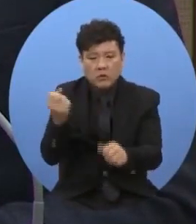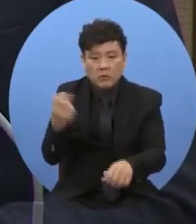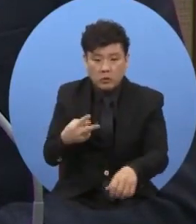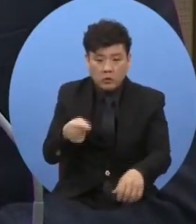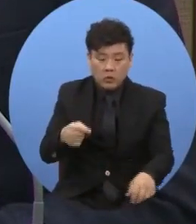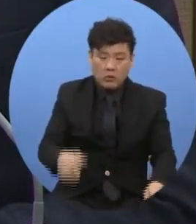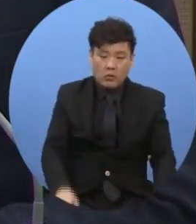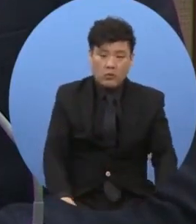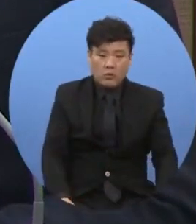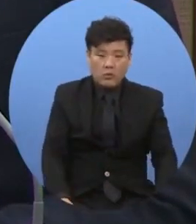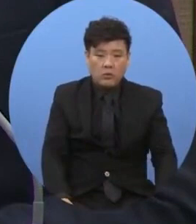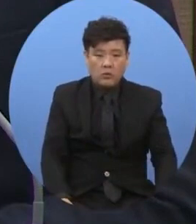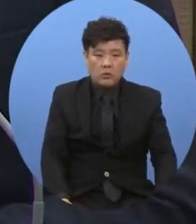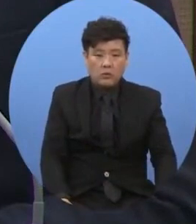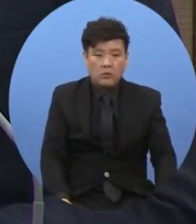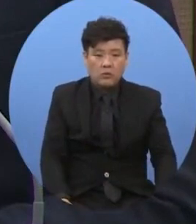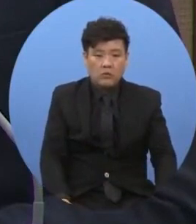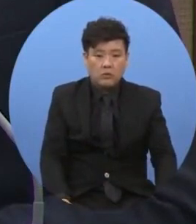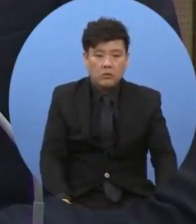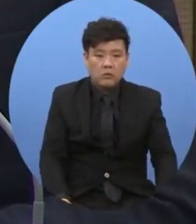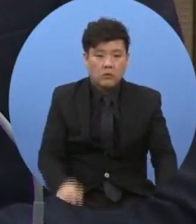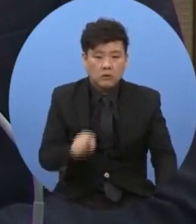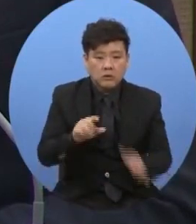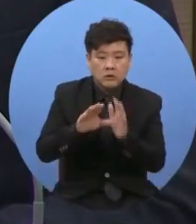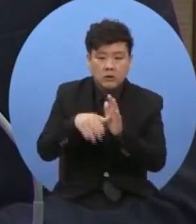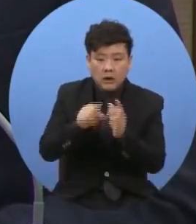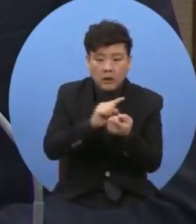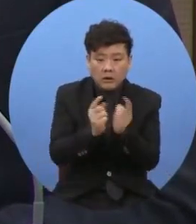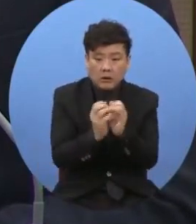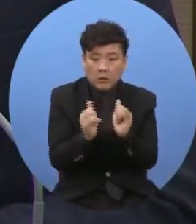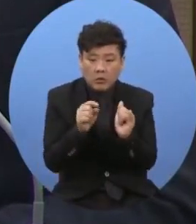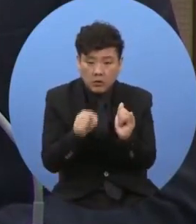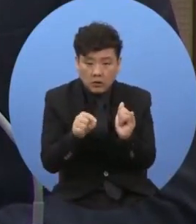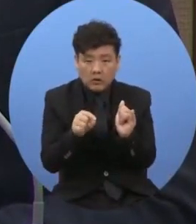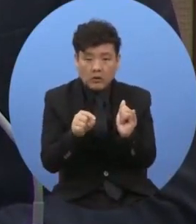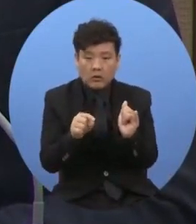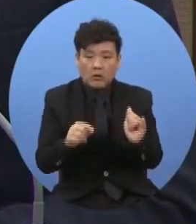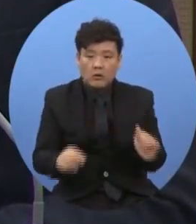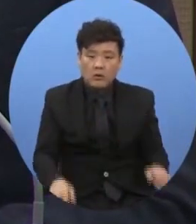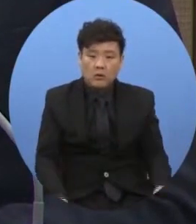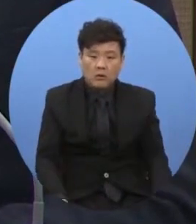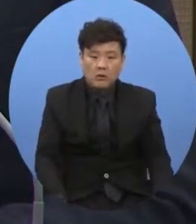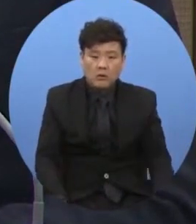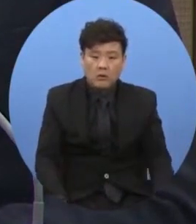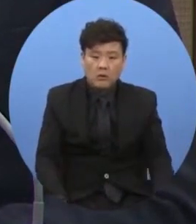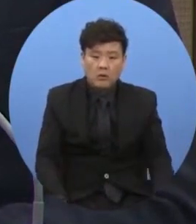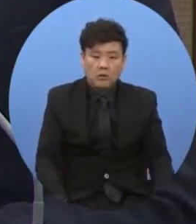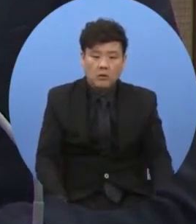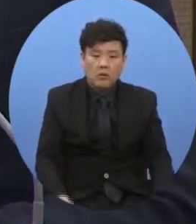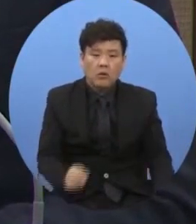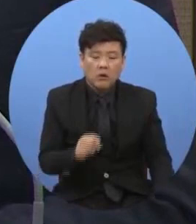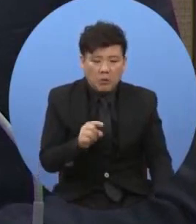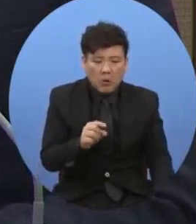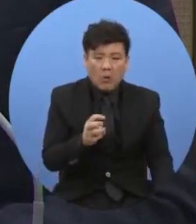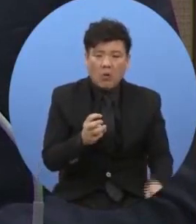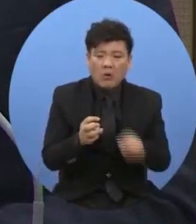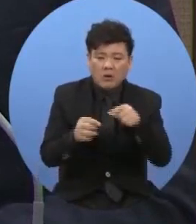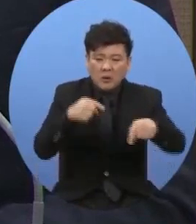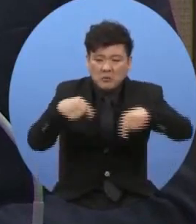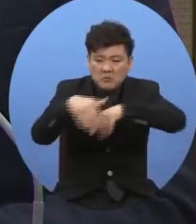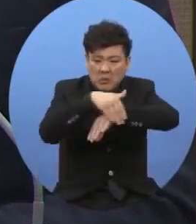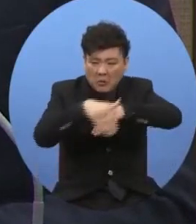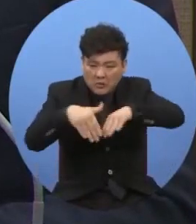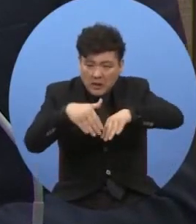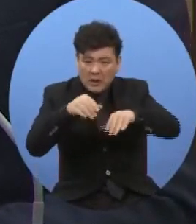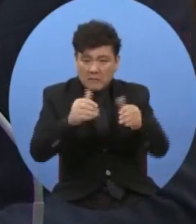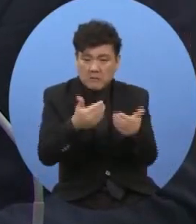철회가 발표됐는데 그 당시에 대변인께서 뭐 서울팅을 반대하는 이들은 뭐 나무를 보지 말고 숲을 봐라 라고 이제